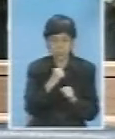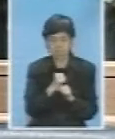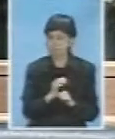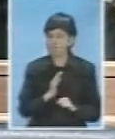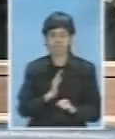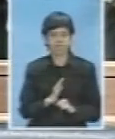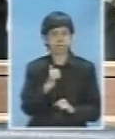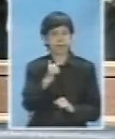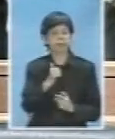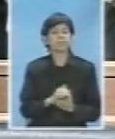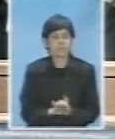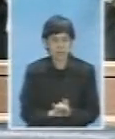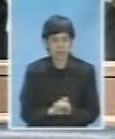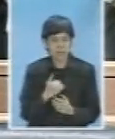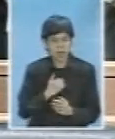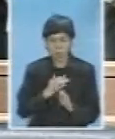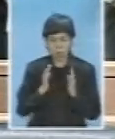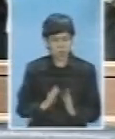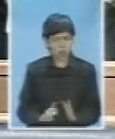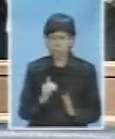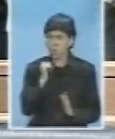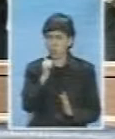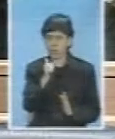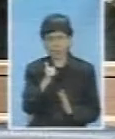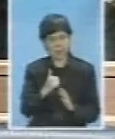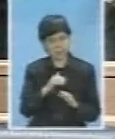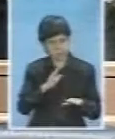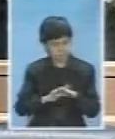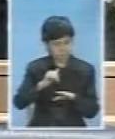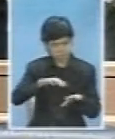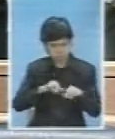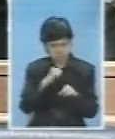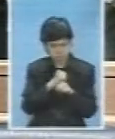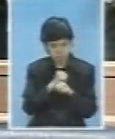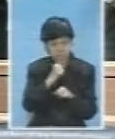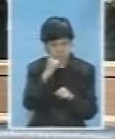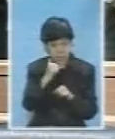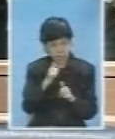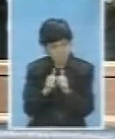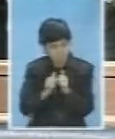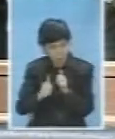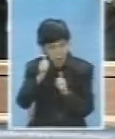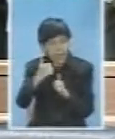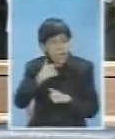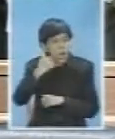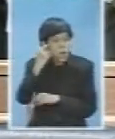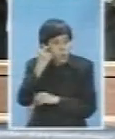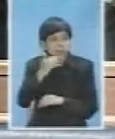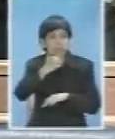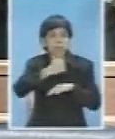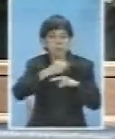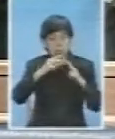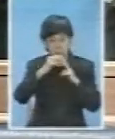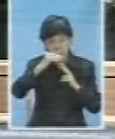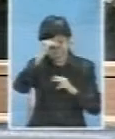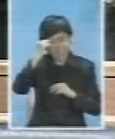ริตและที่สำคัญคือมีความเป็นพลเมืองดีและมีศักยภาพในการแข่งขันในขณะนี้ทราบว่ารัฐมนตรีมีแนว